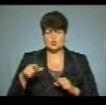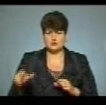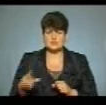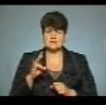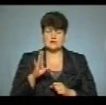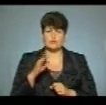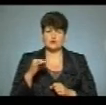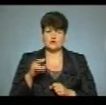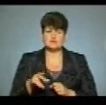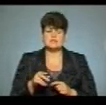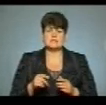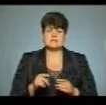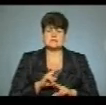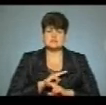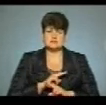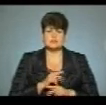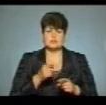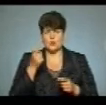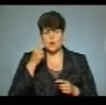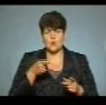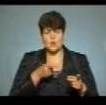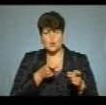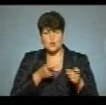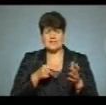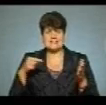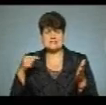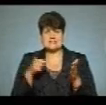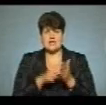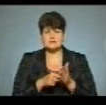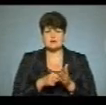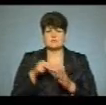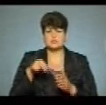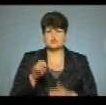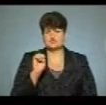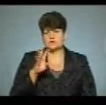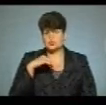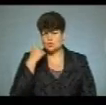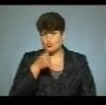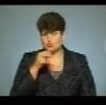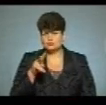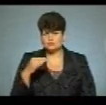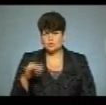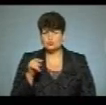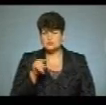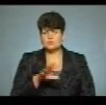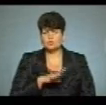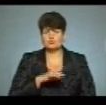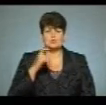Войтович загинув від кулі снайпера на Майдані у Києві 20 лютого 2014 року. Тоді йому було